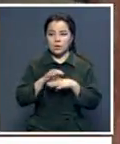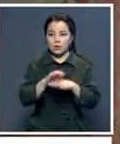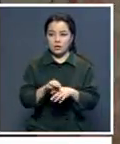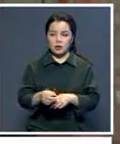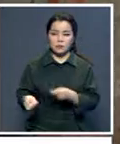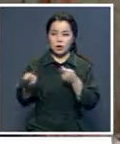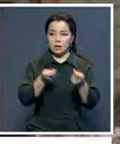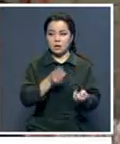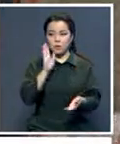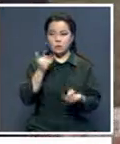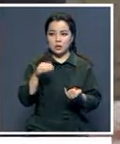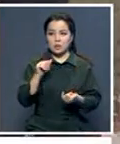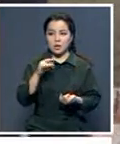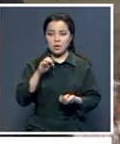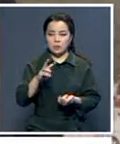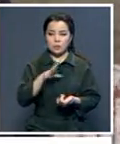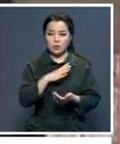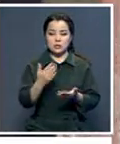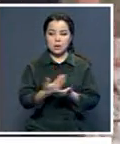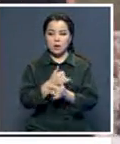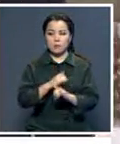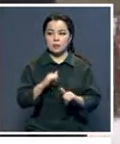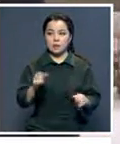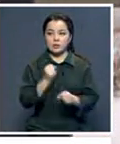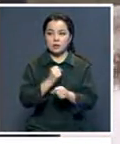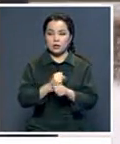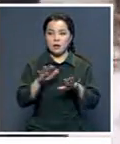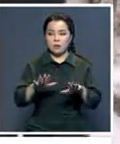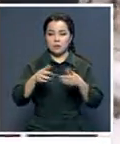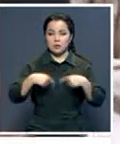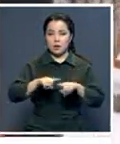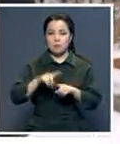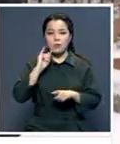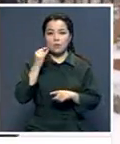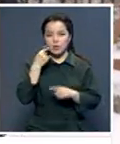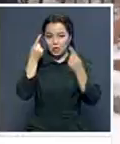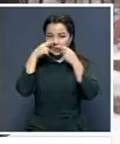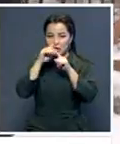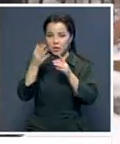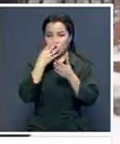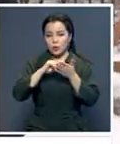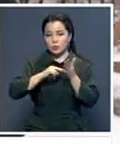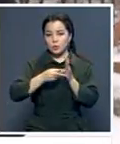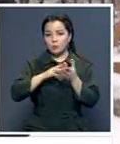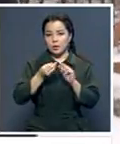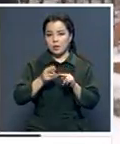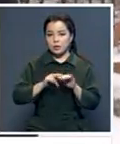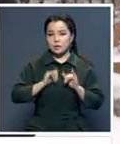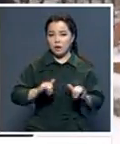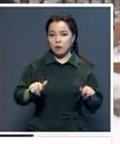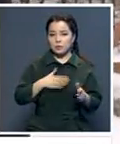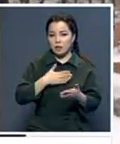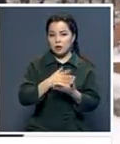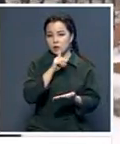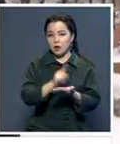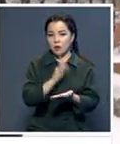крандар жәйремде салынып жатқан жаңа кен байыту комбинатына жіберіледі. Ал павлодарлық инженерлер осы жоба негізінде өндірісті дамыта түспек.